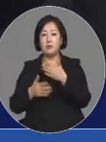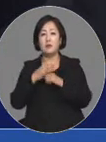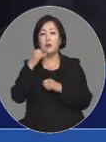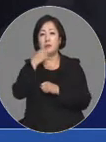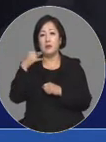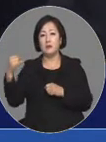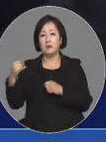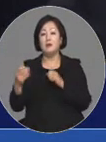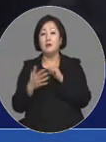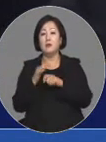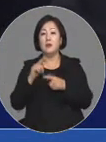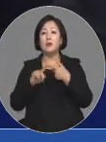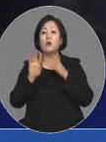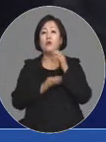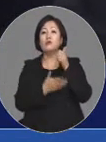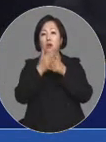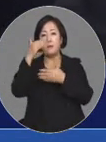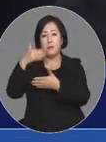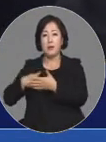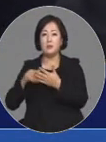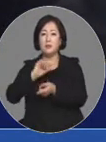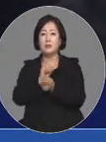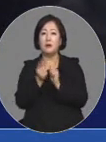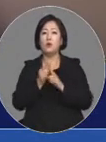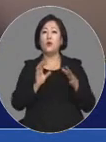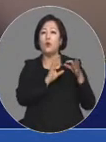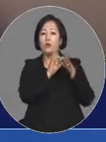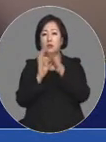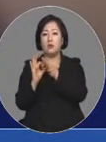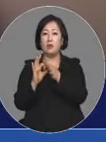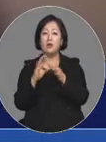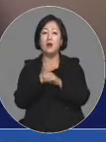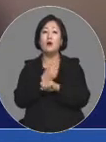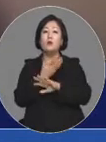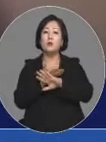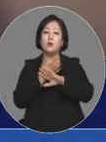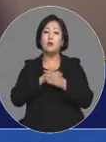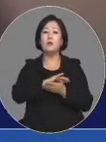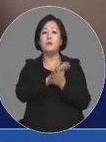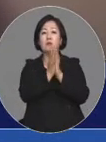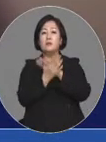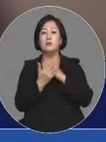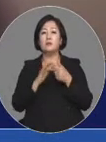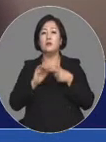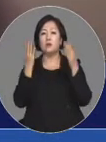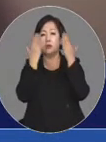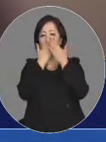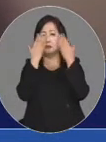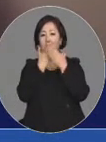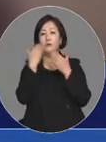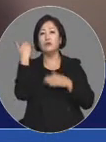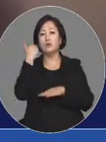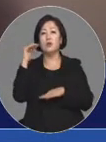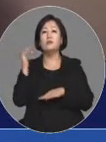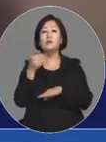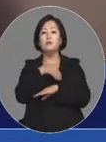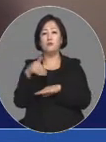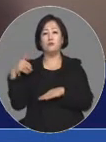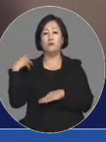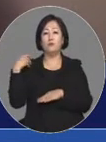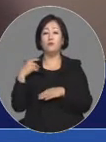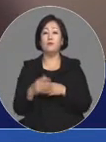룰과 공천 배제 후보와의 연대 등 다양한 변수로 예측 불허 양상입니다. 배대번 기자의